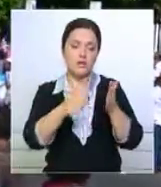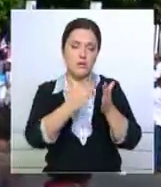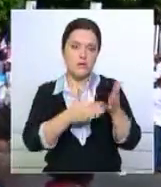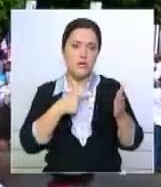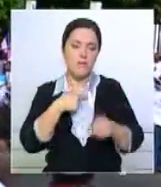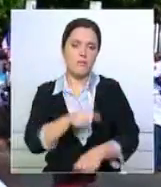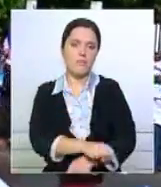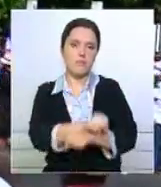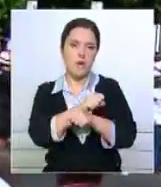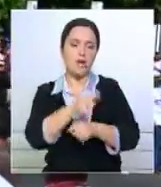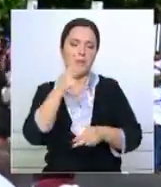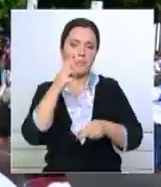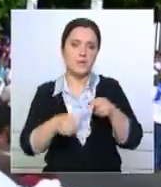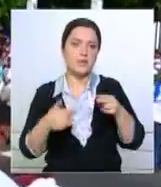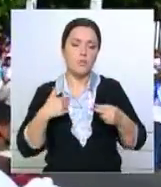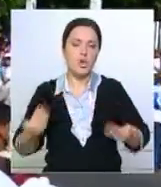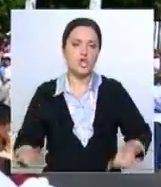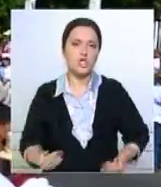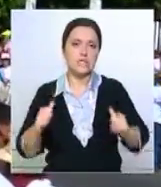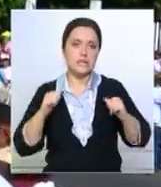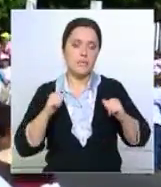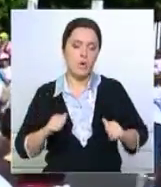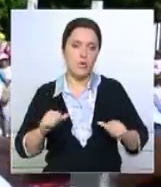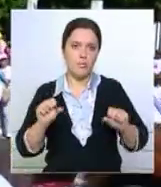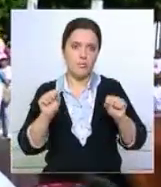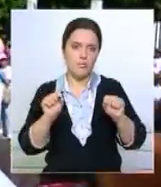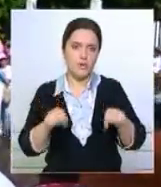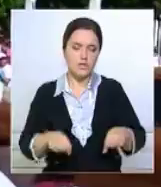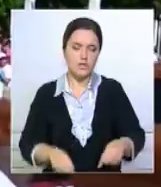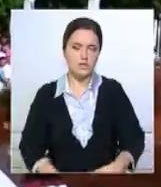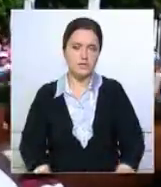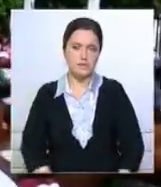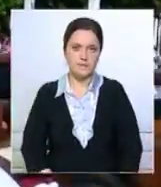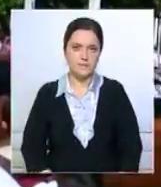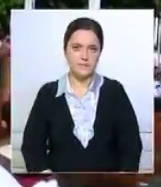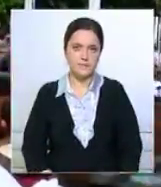протестовать. Тогда мы сможем жить спокойно и не тратить время на сопротивление.